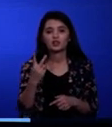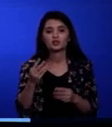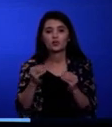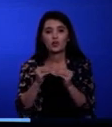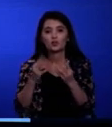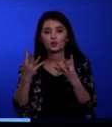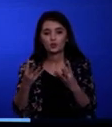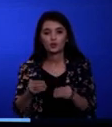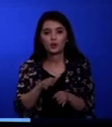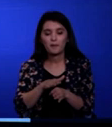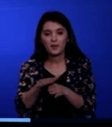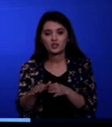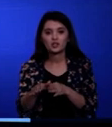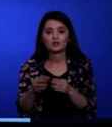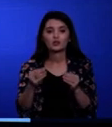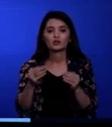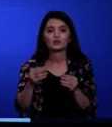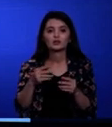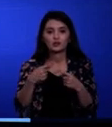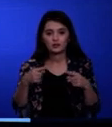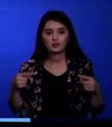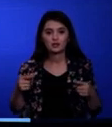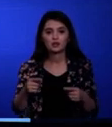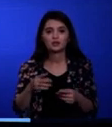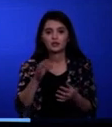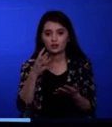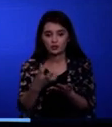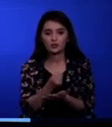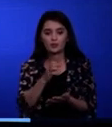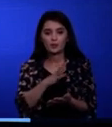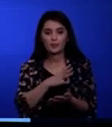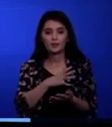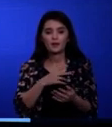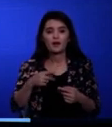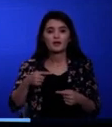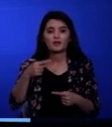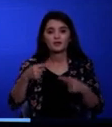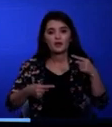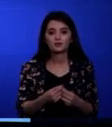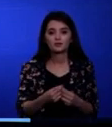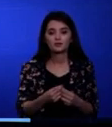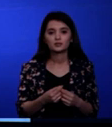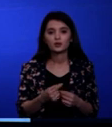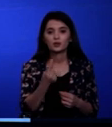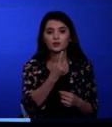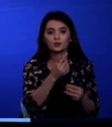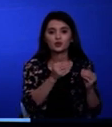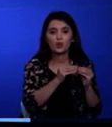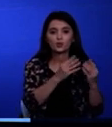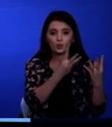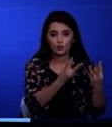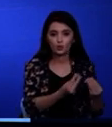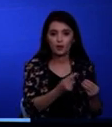2-10 kunlikda bajarilgan detallar sonini aniqlab oldik. Taqqoslaydigan bo'lsak, demak, 1-10